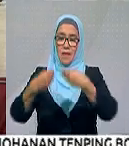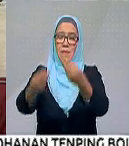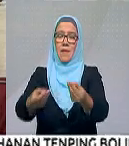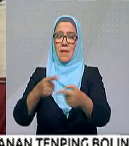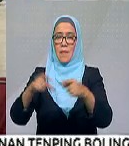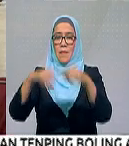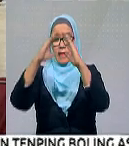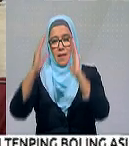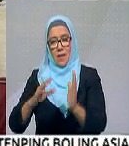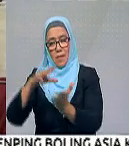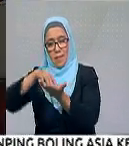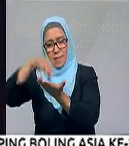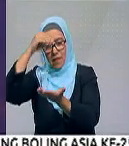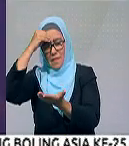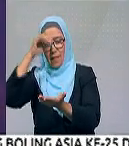berkenaan.